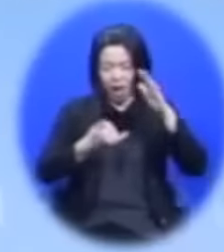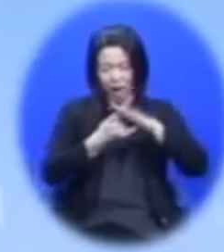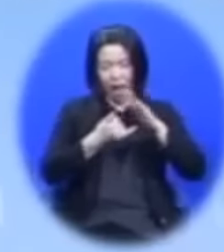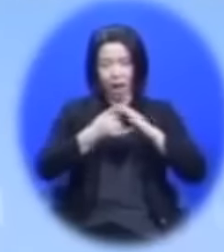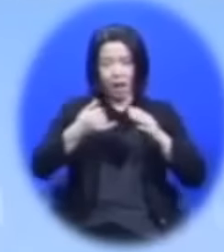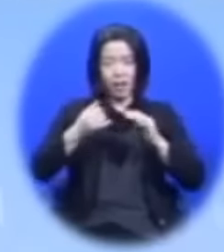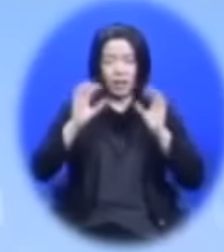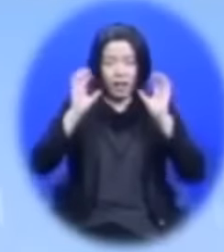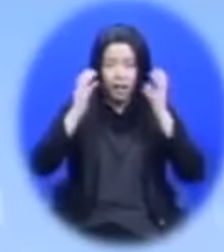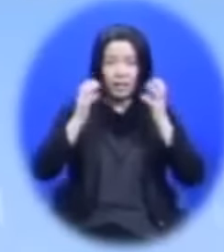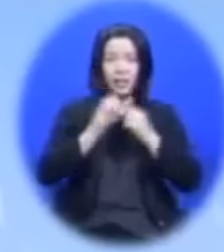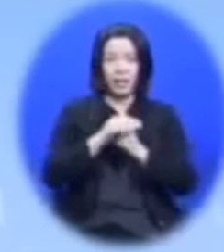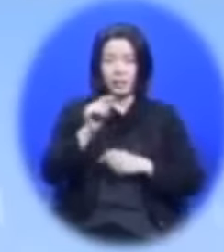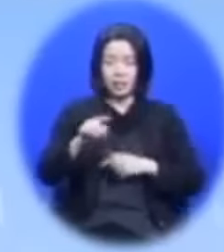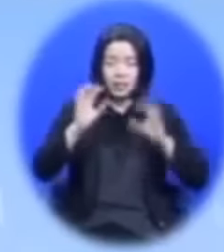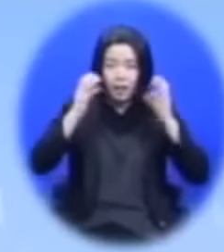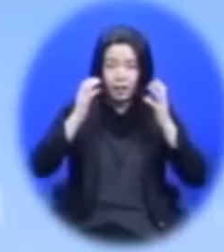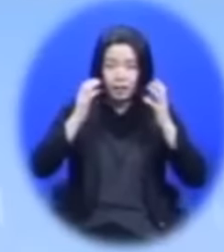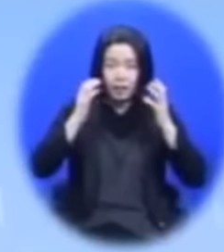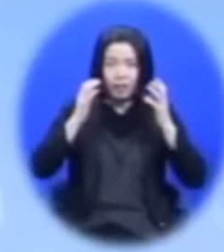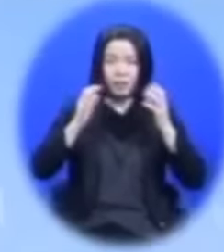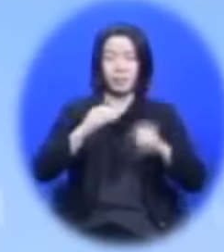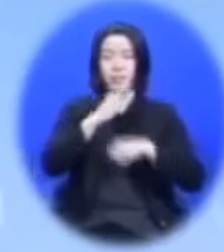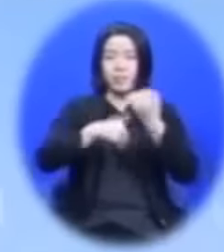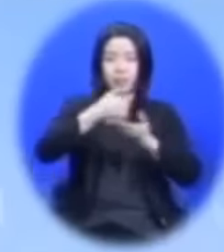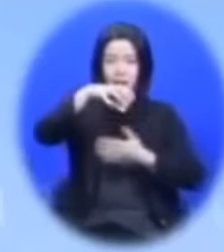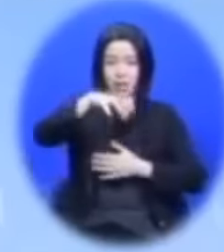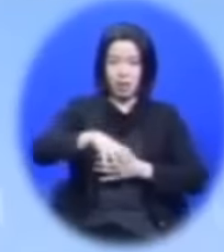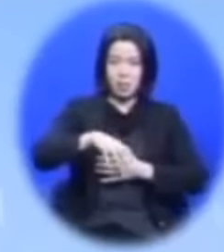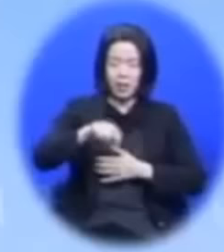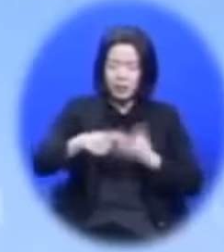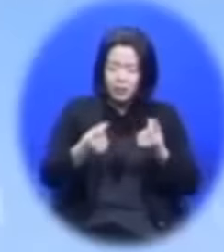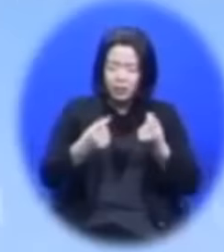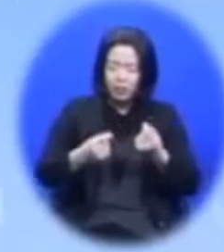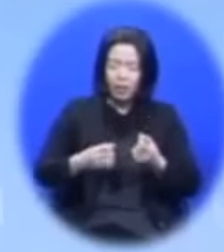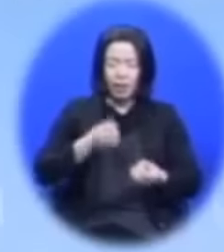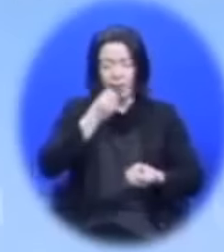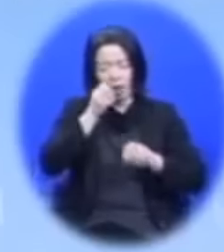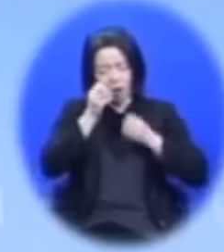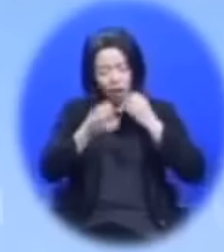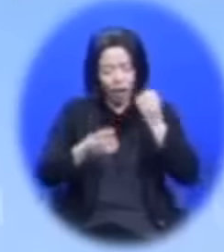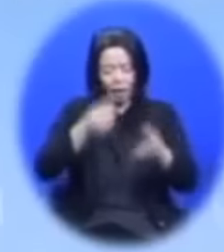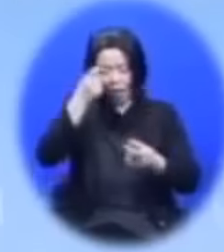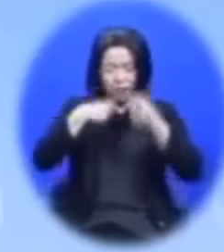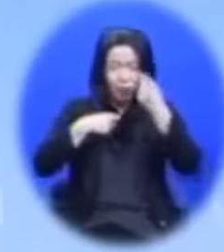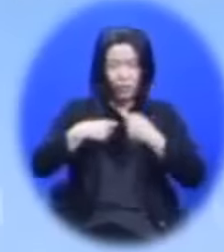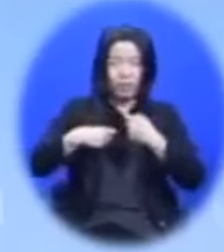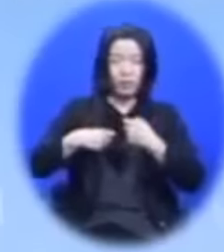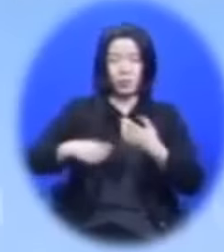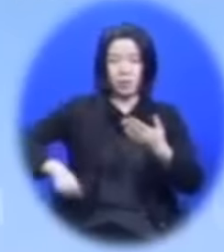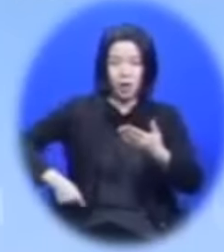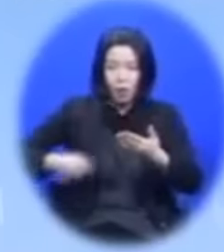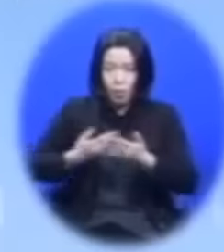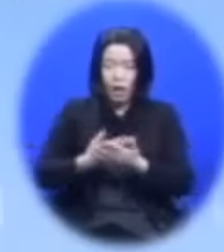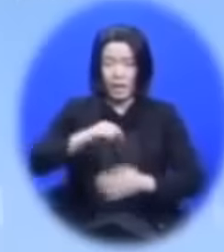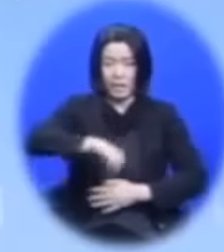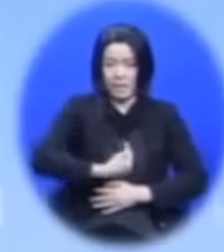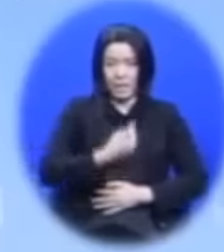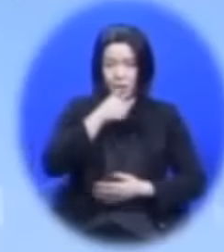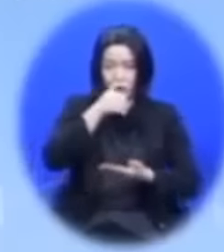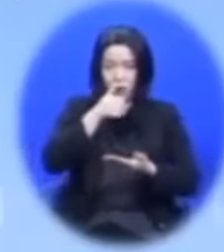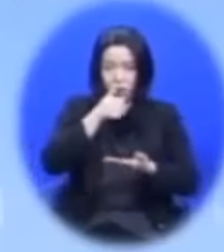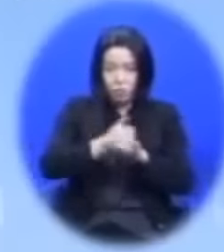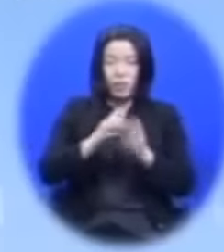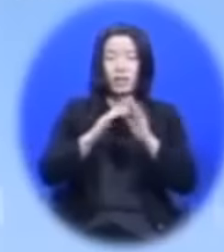어린아이들이 그 아이들이 하나님 앞에 그렇게 통해 자복하면서 자기가 죄인이라고